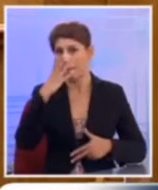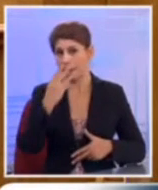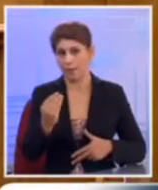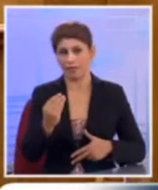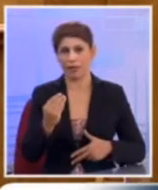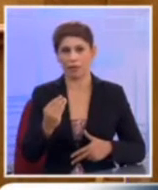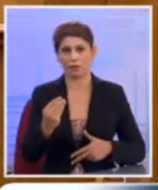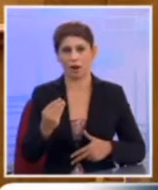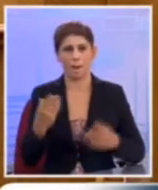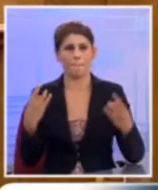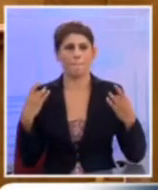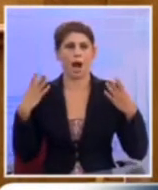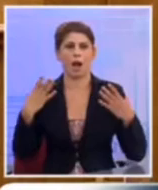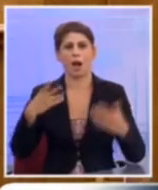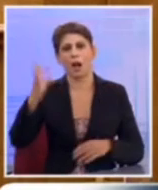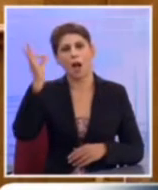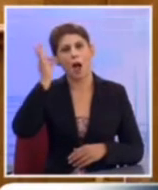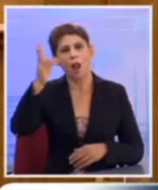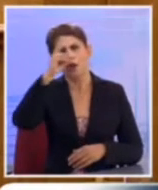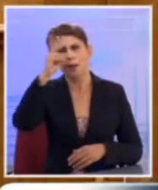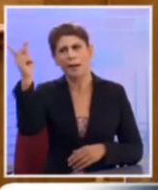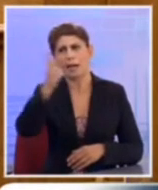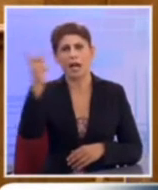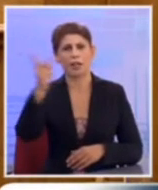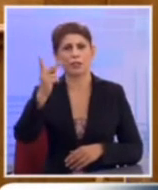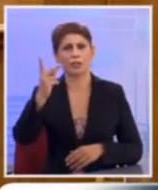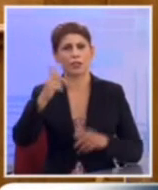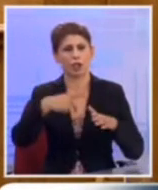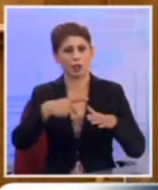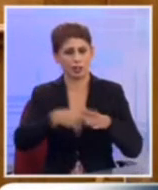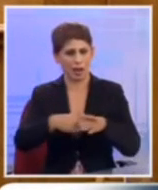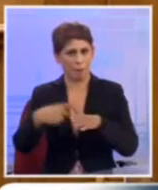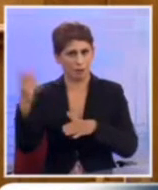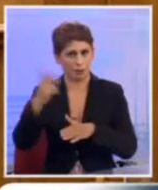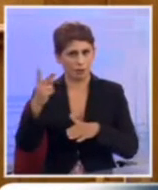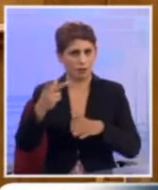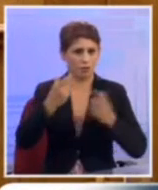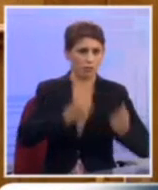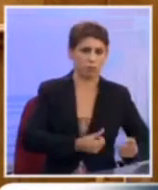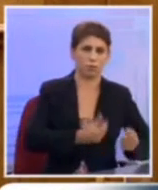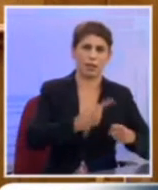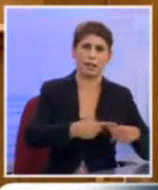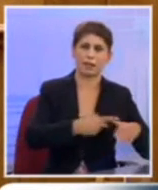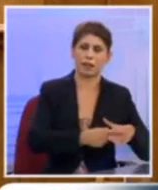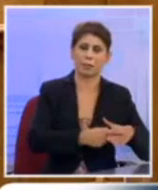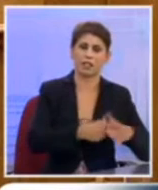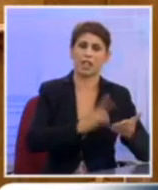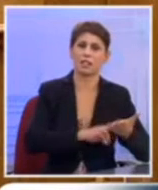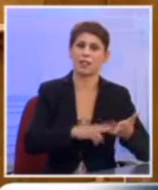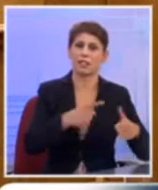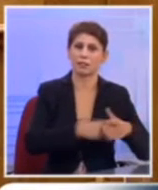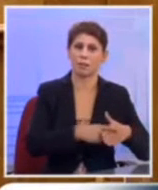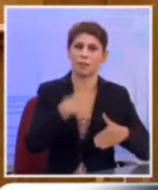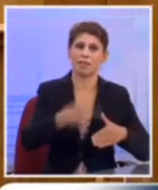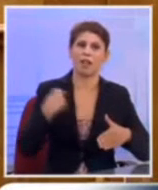να ξεφορτώσουν οι γαλλογερμανικές τράπεζες και να φορτώσουν οι ελληνικές τράπεζες και τα ασφαλιστικά ταμεία στη συνέχεια